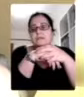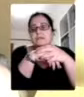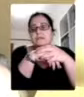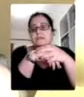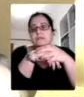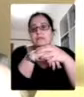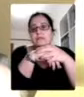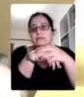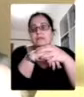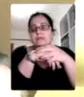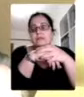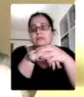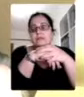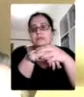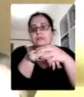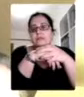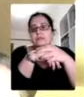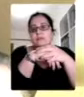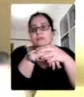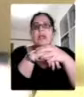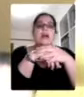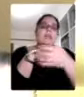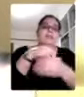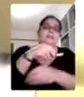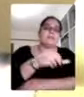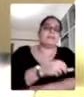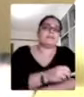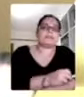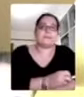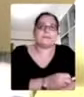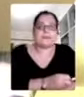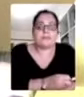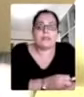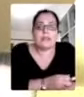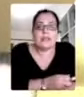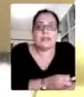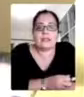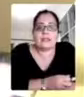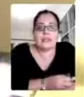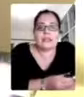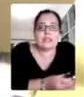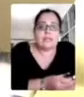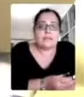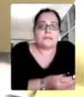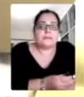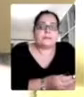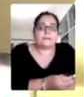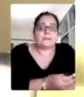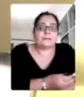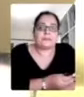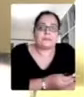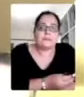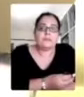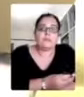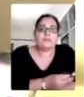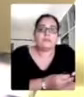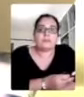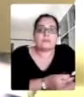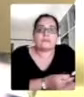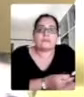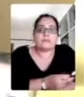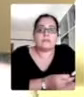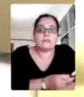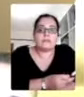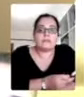taşı pipo edinmelerini tavsiye ediyorum onlara Breyer'a geçmeden önce. Aynen. Çünkü içmeyi Aynen. öğrenene hasar vermek